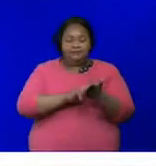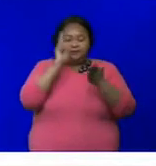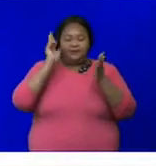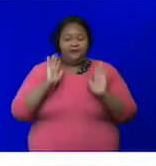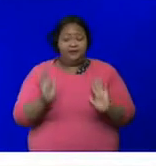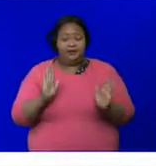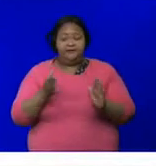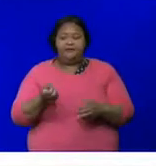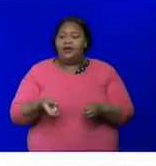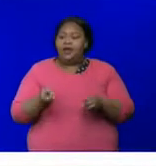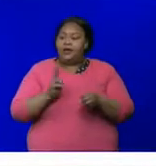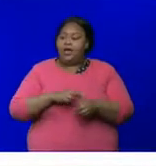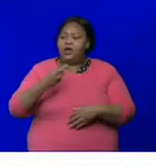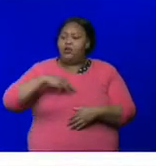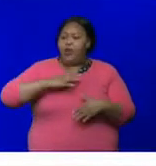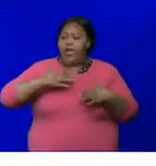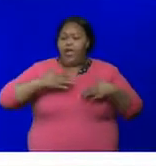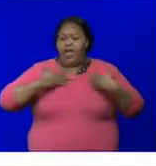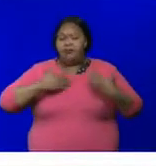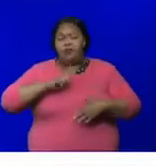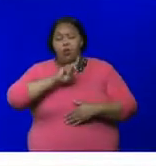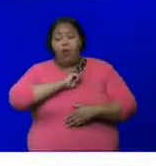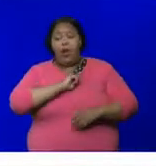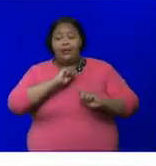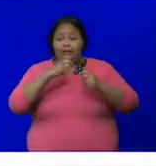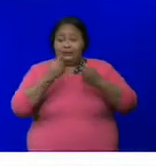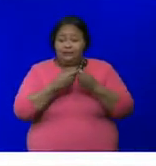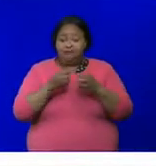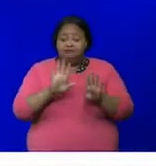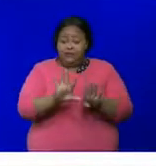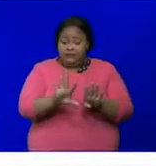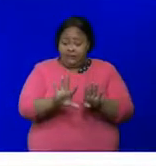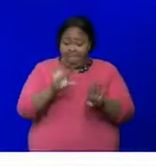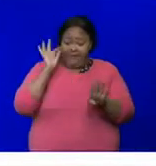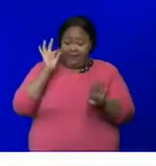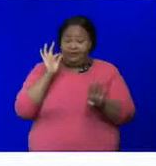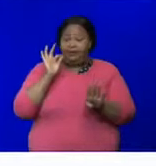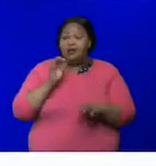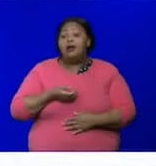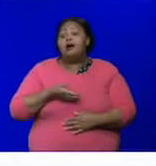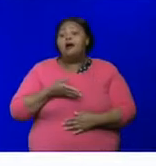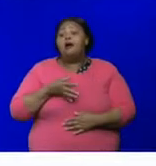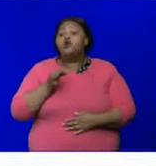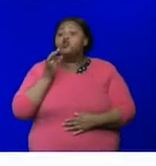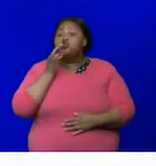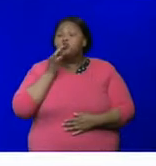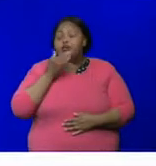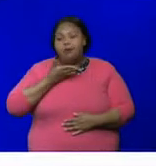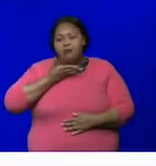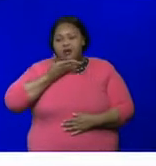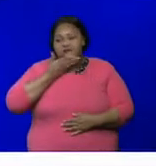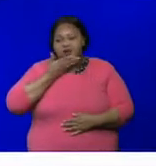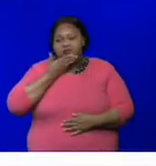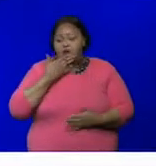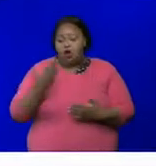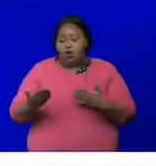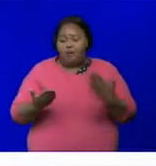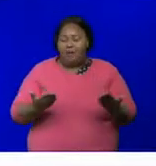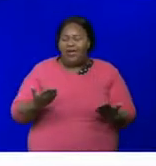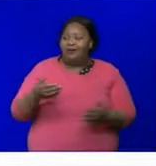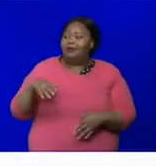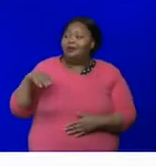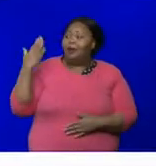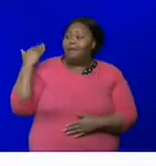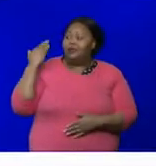lelicembu lesi selectile enyalo lecembu libafana nabancane compared to previous years whereby mesihambisa